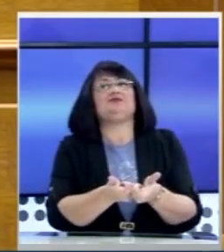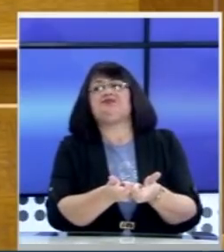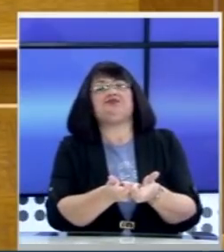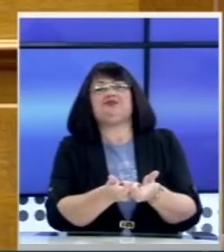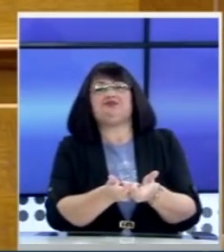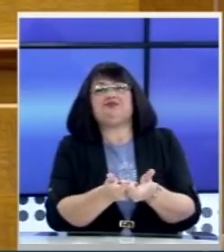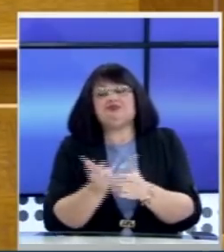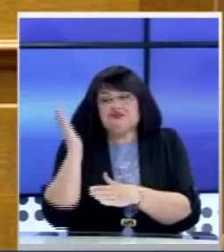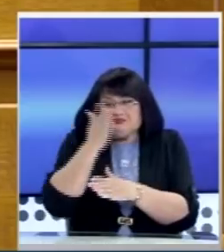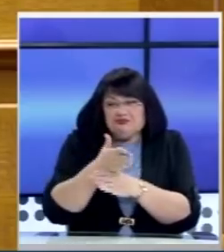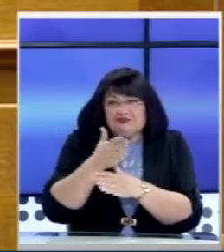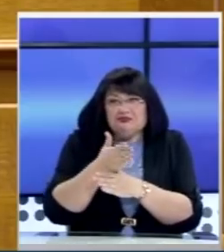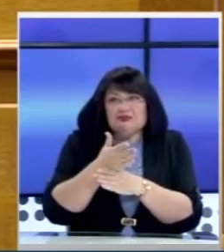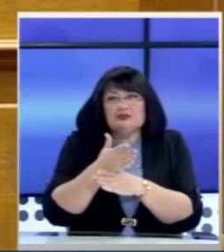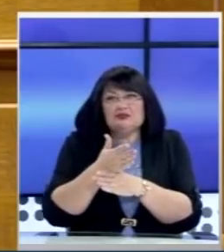να κρυφτεί,